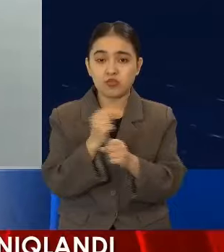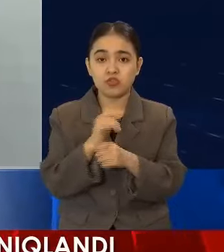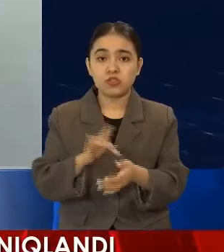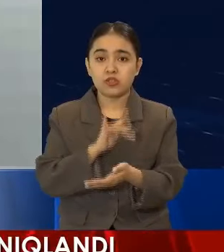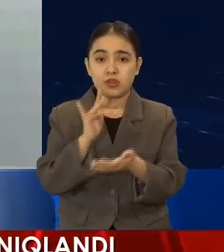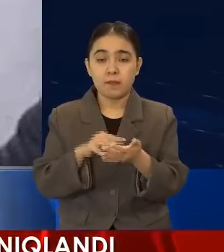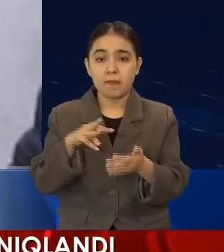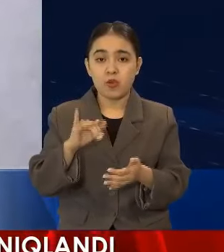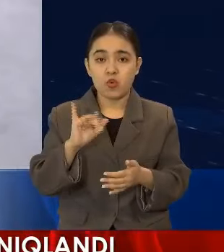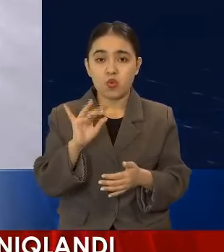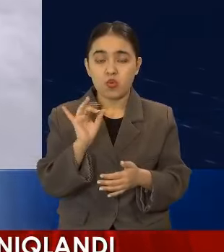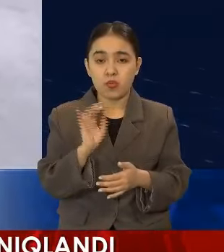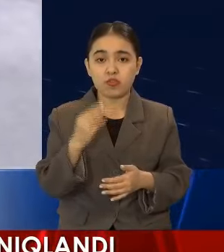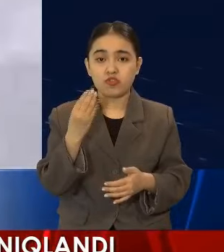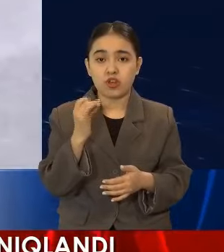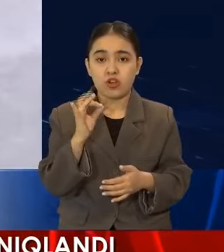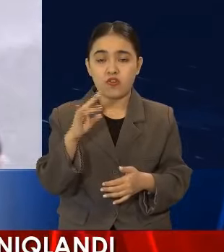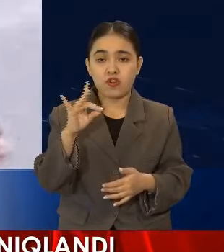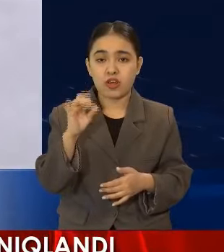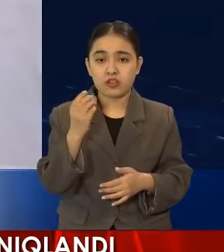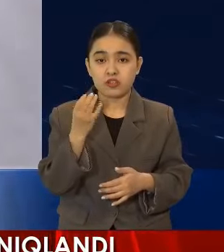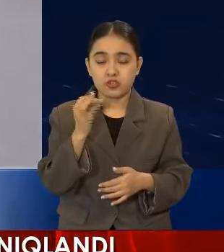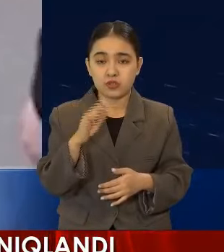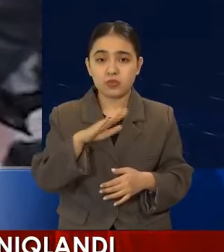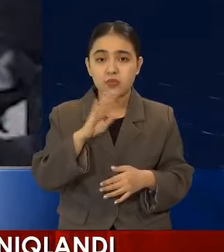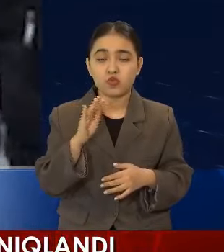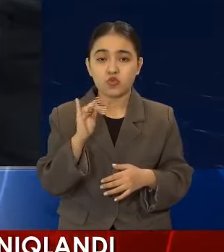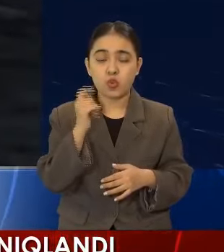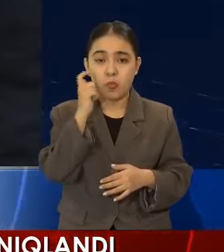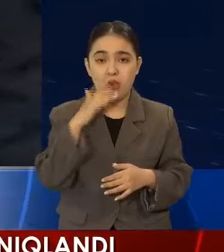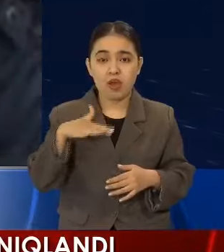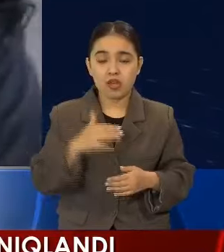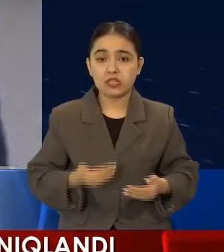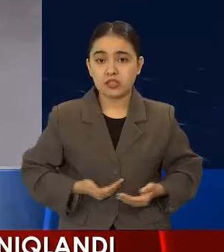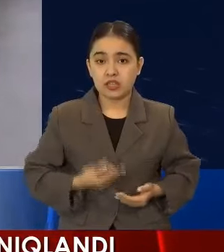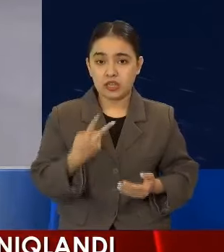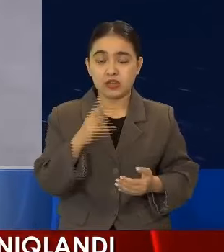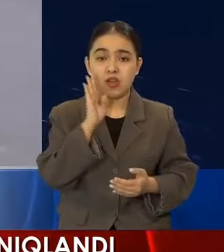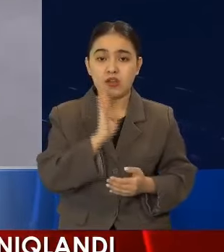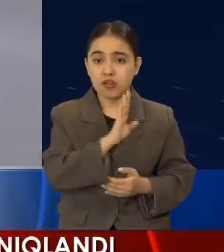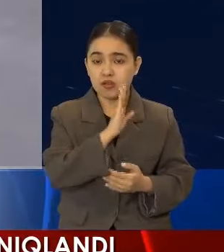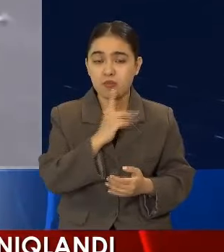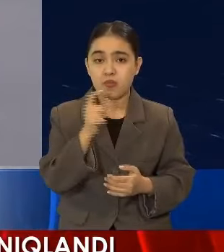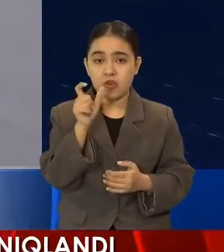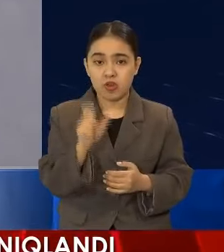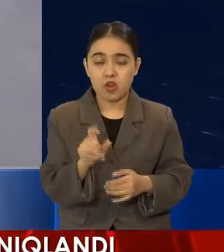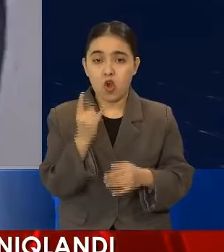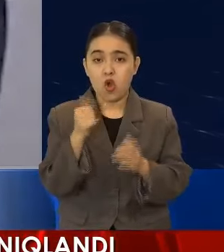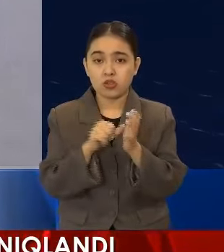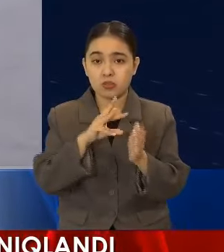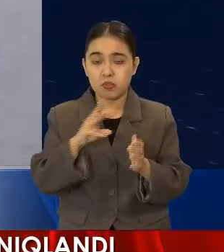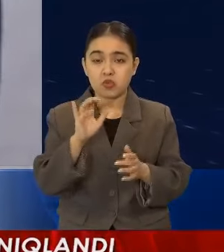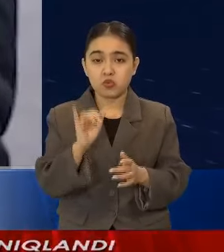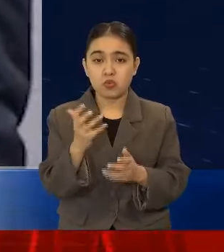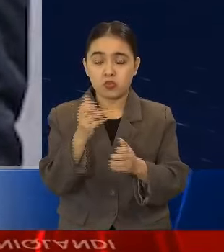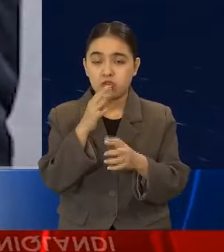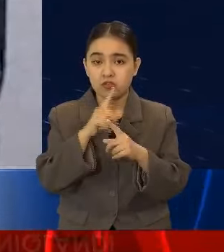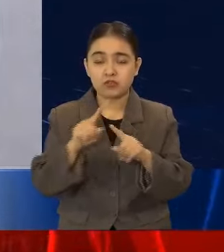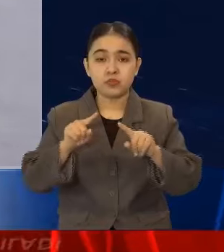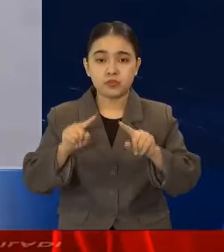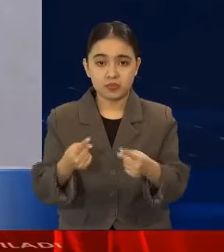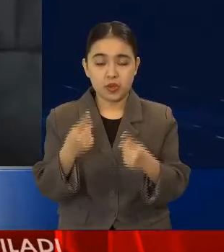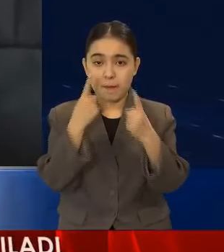shahrining Mirzo Ulug'bek hamda Sharof Rashidov tumanining pastki so'loqli mahallalarida yashovchi 2 nafar ayol bir kishidan 6 million so'm olgan vaqtida